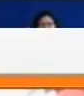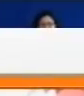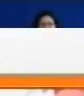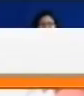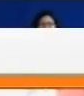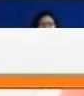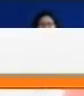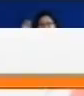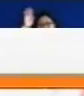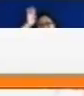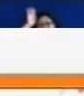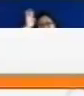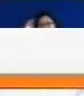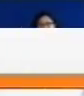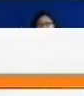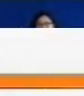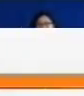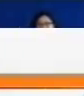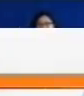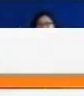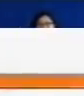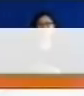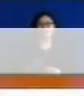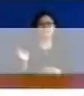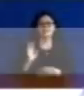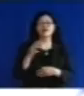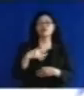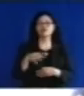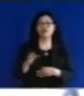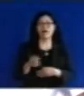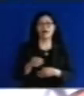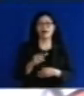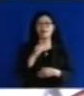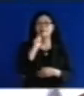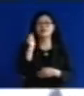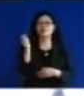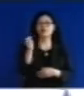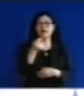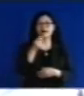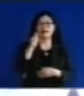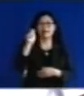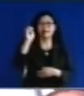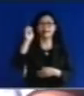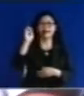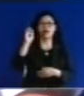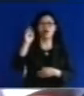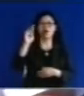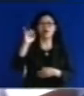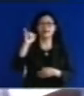daerah tidak harus hafal dengan teori, ya kan? Secara utuh.